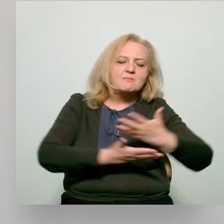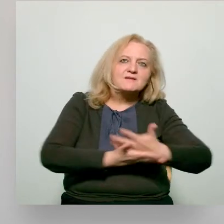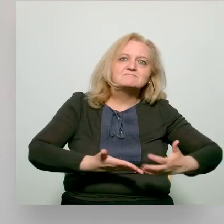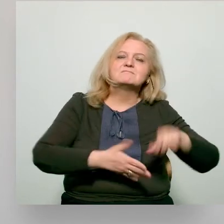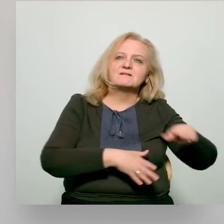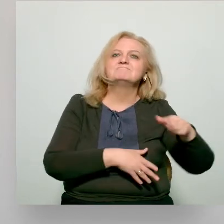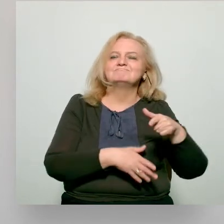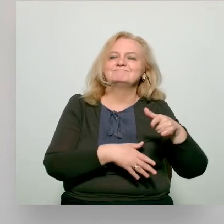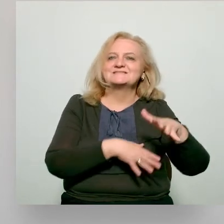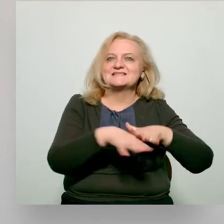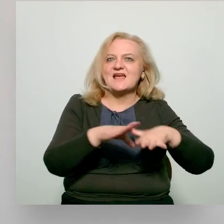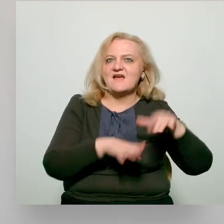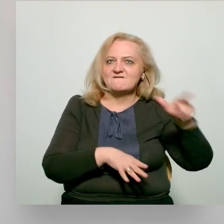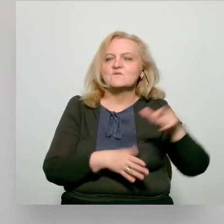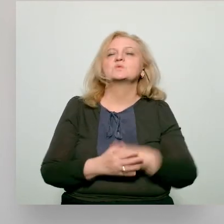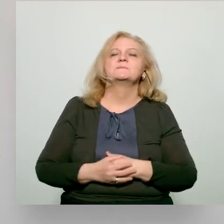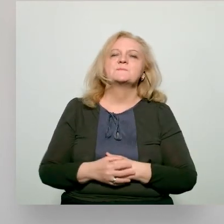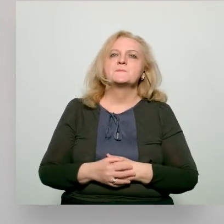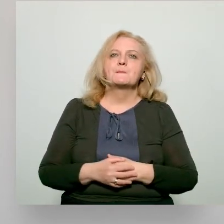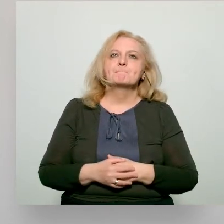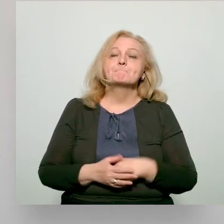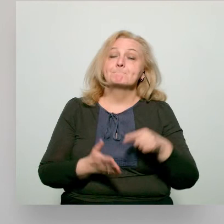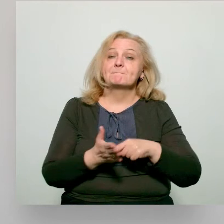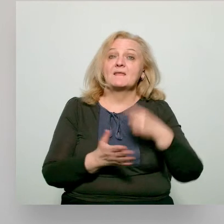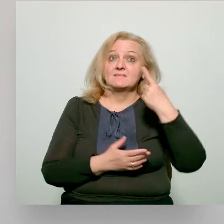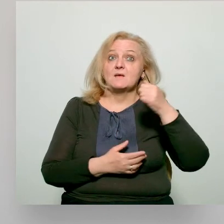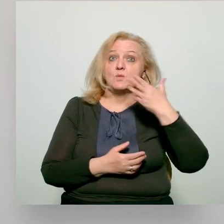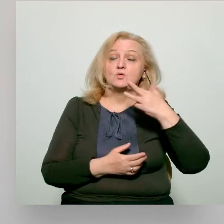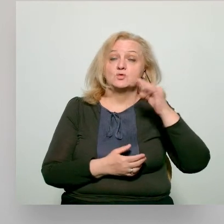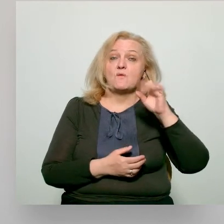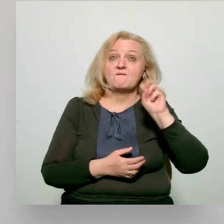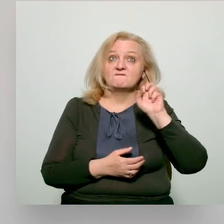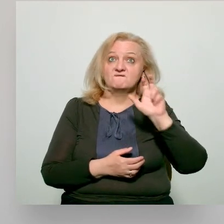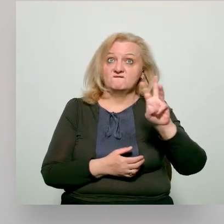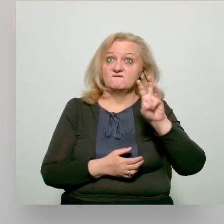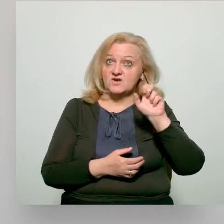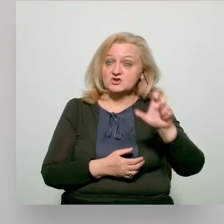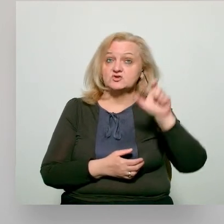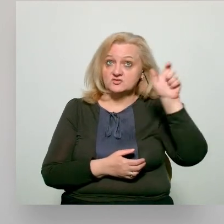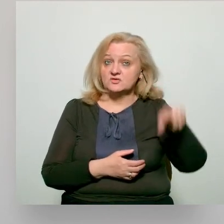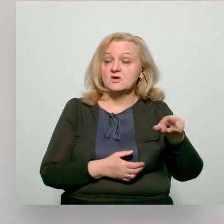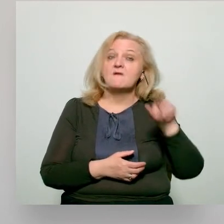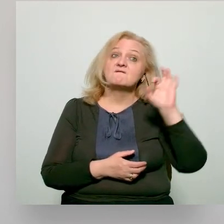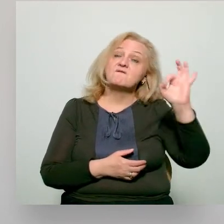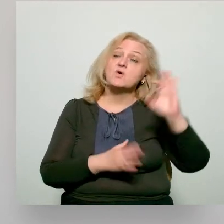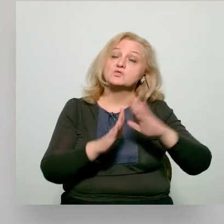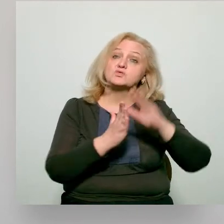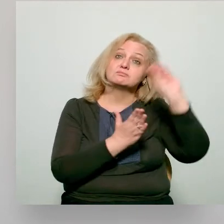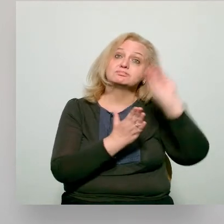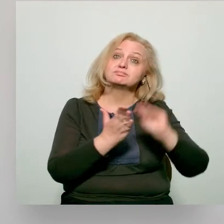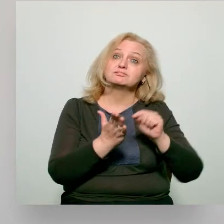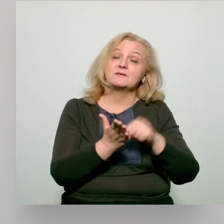i z zawodu. Demontowicz zatem w jednym ze swoich powieści